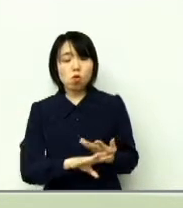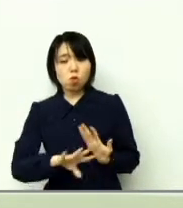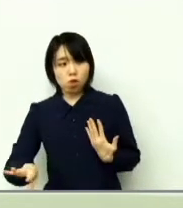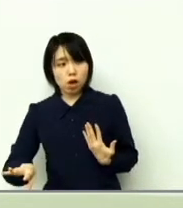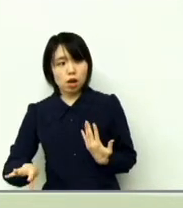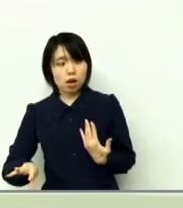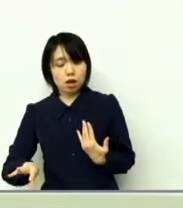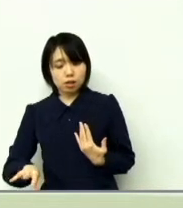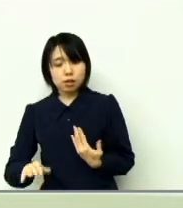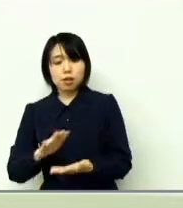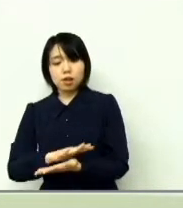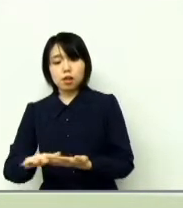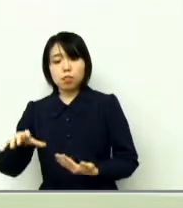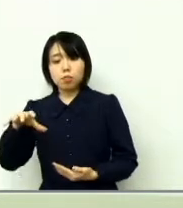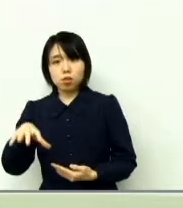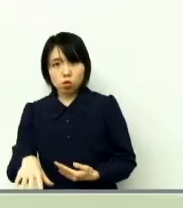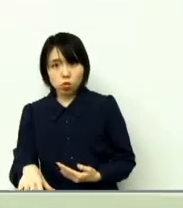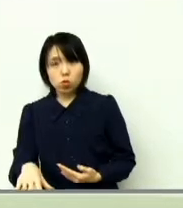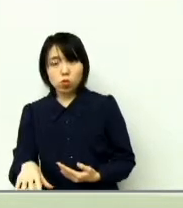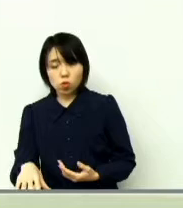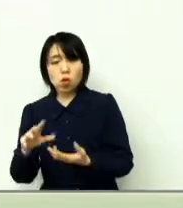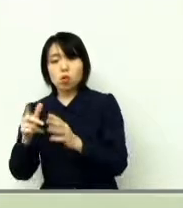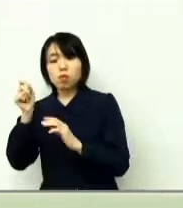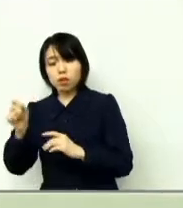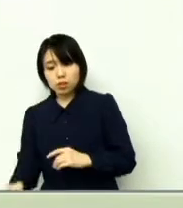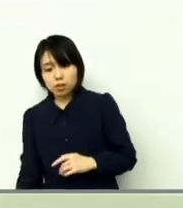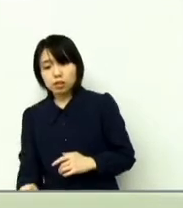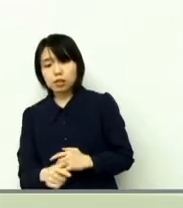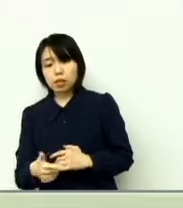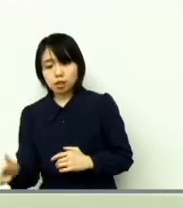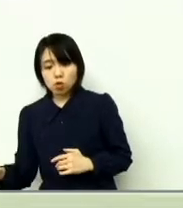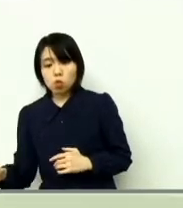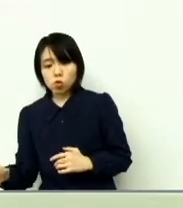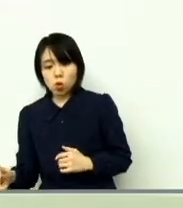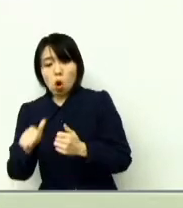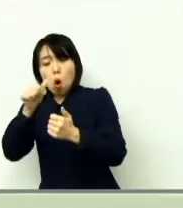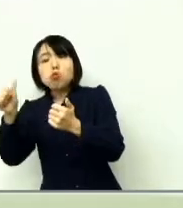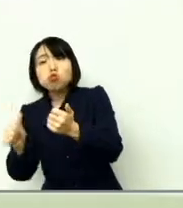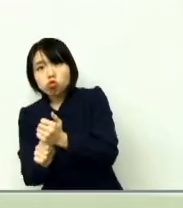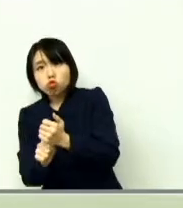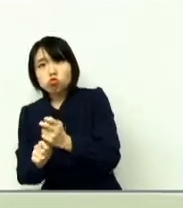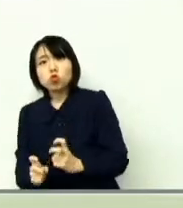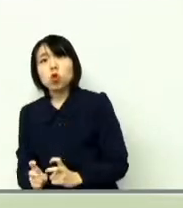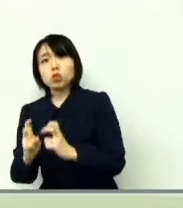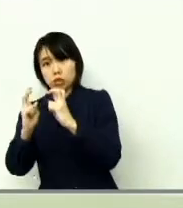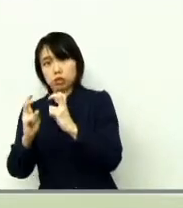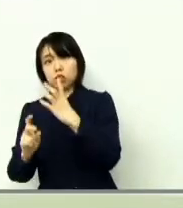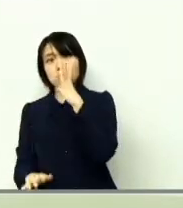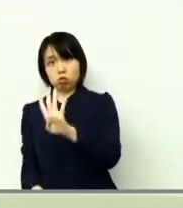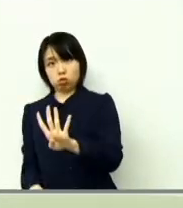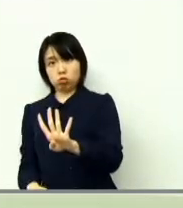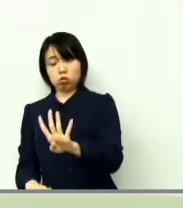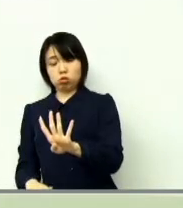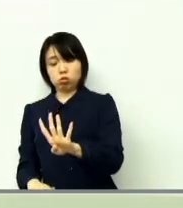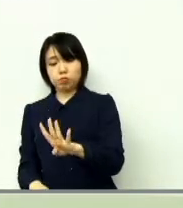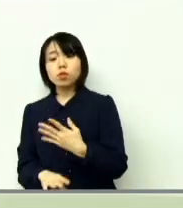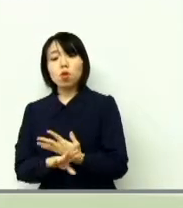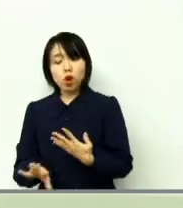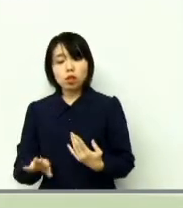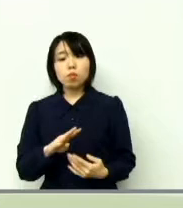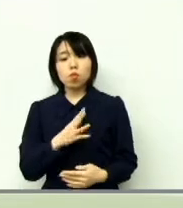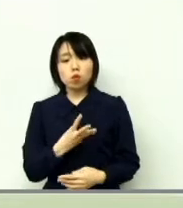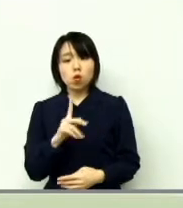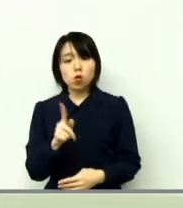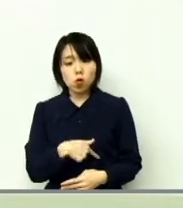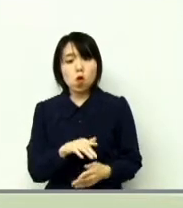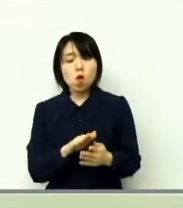三園地区、岩槻駅周辺地区をはじめとした四つの副都心、また与野本町駅周辺地区をはじめとした各地